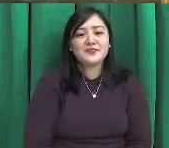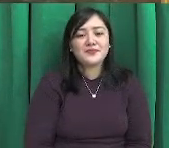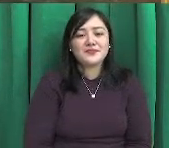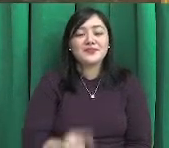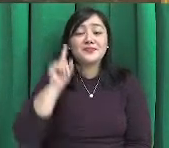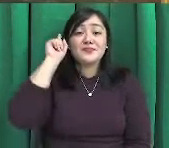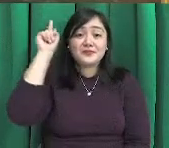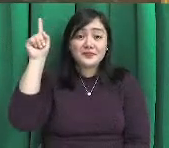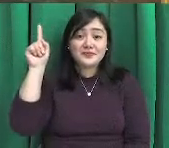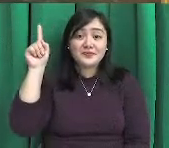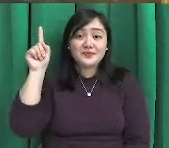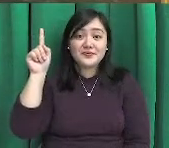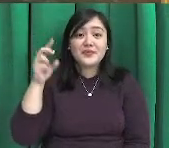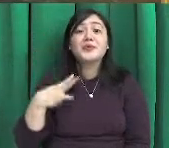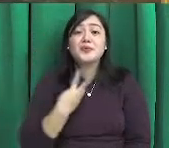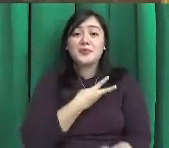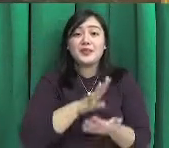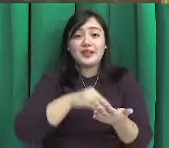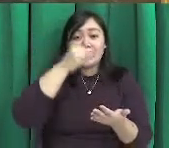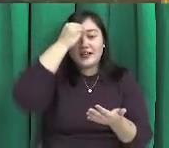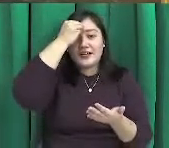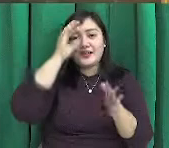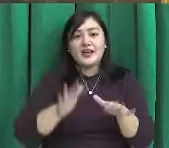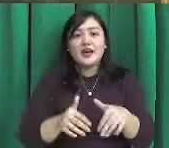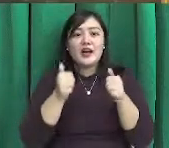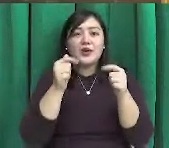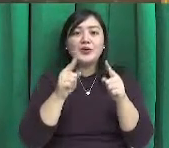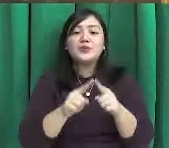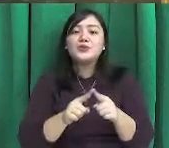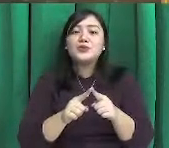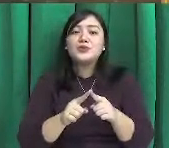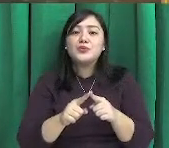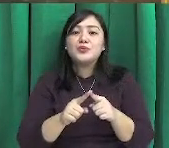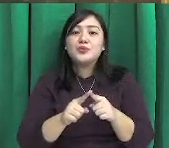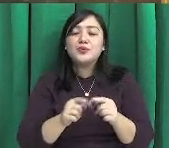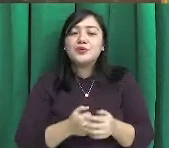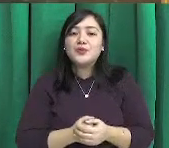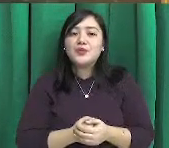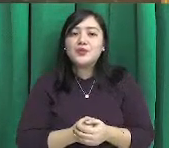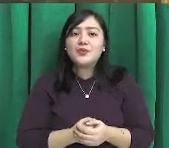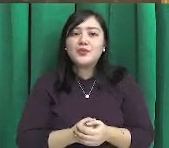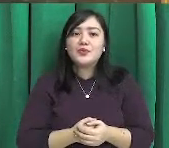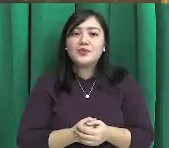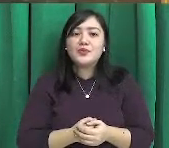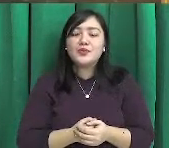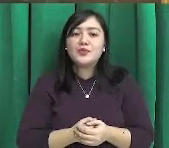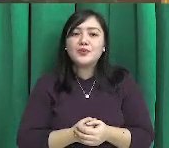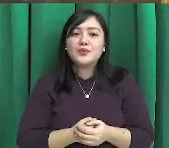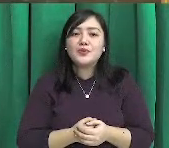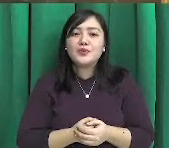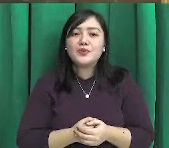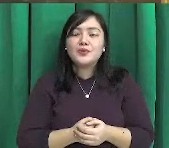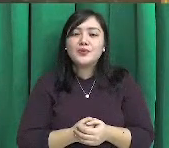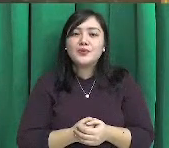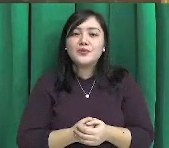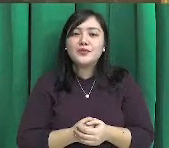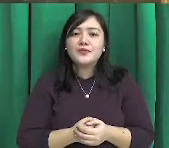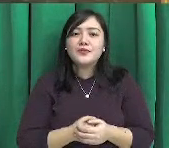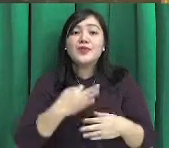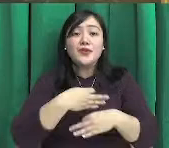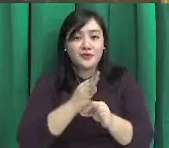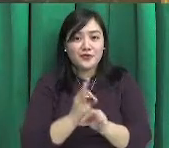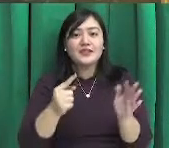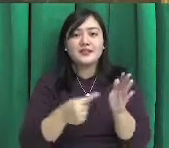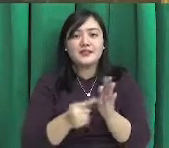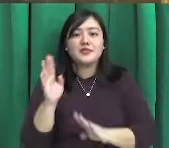natin i-handle yung situation. Yeah. Ano? At least pagka narinig niyo ito, like, nandun kayo sa sitwasyon na ganito, alam niyo na kung anong gagawin